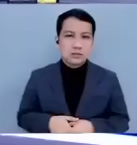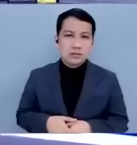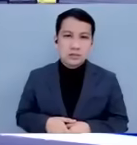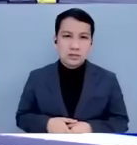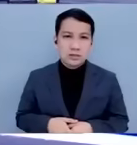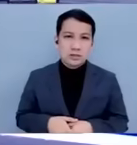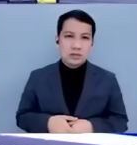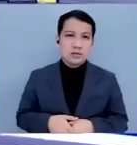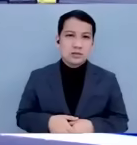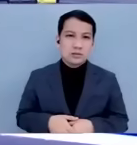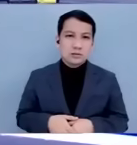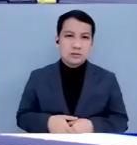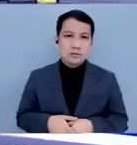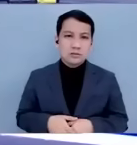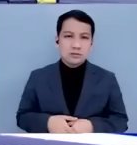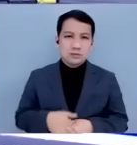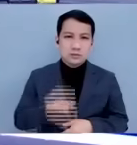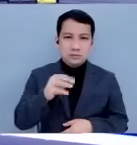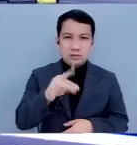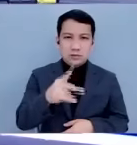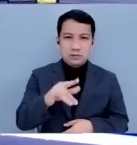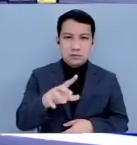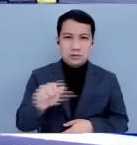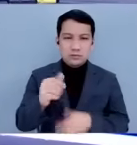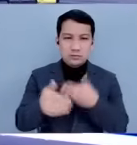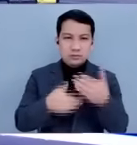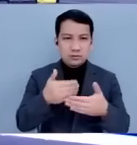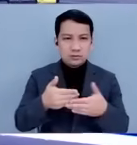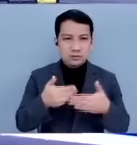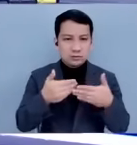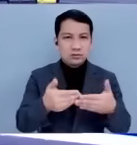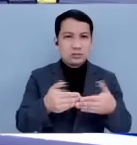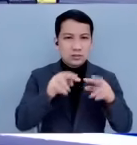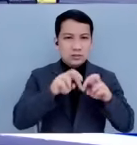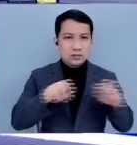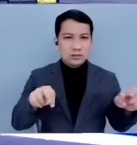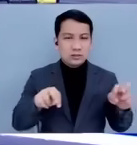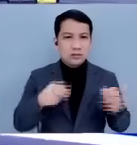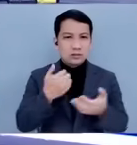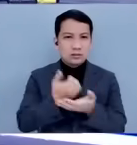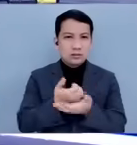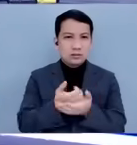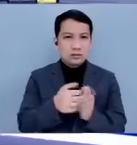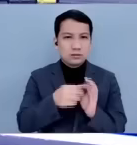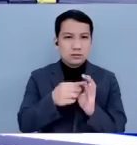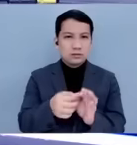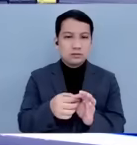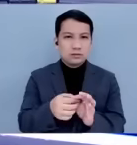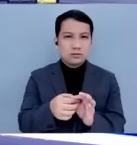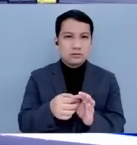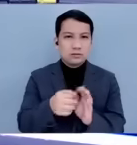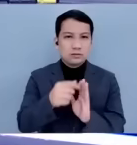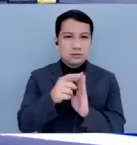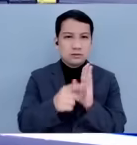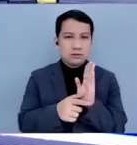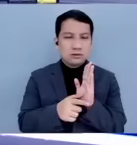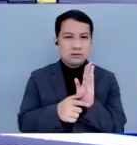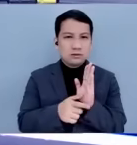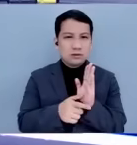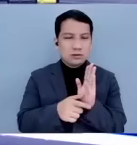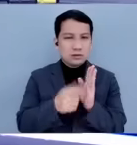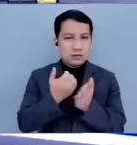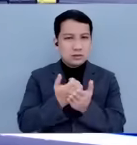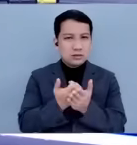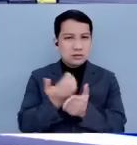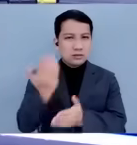Kinwestiyon ng Makabayan Block ang proseso ng pagsusulong ng pag-amyenda sa economic provisions ng Saligang Batas. Pinuno na rin ng isang dating Chief